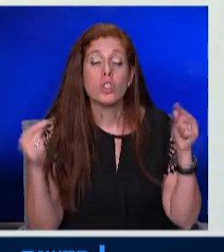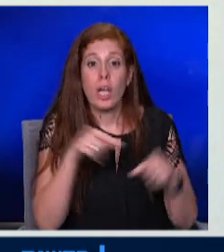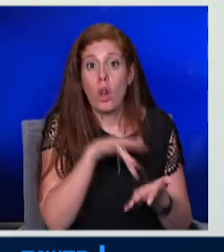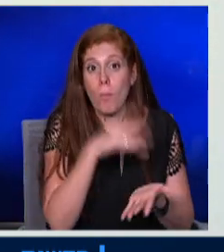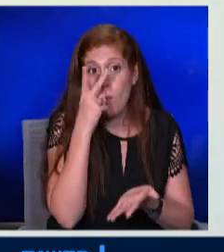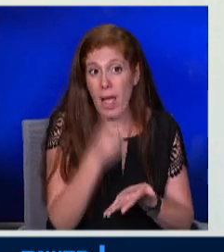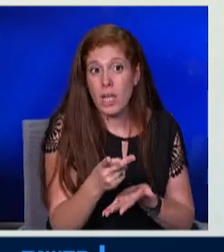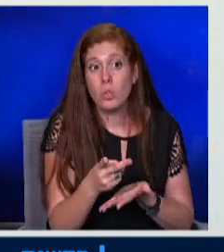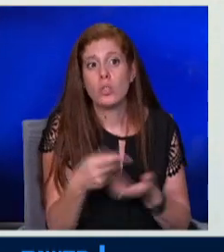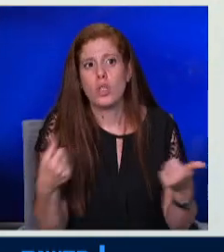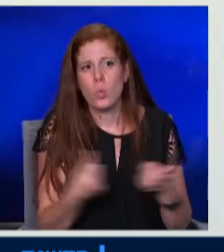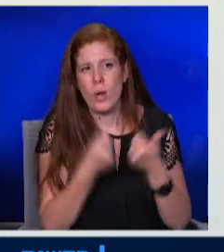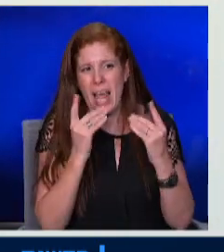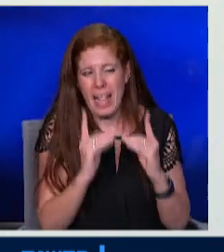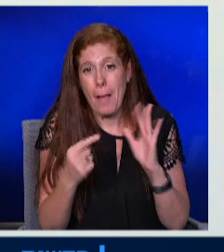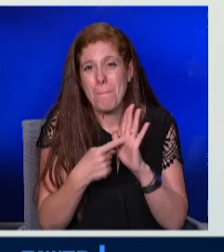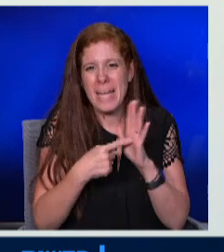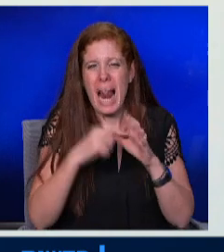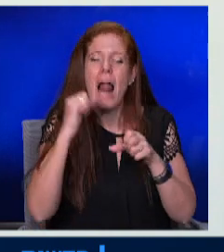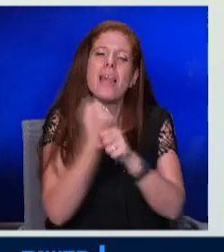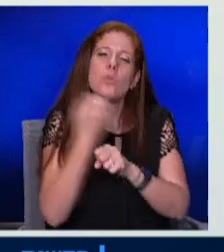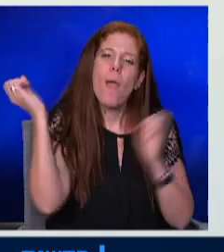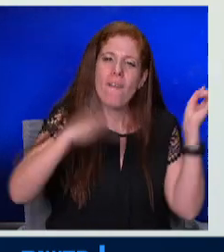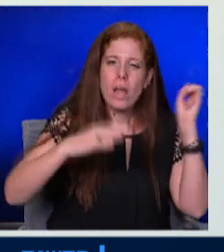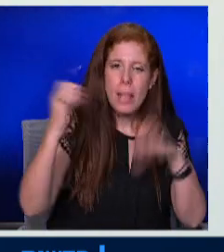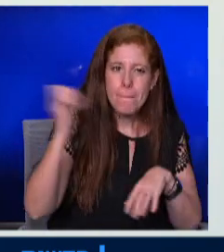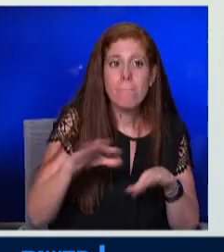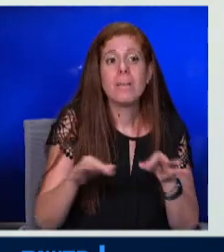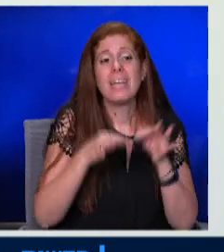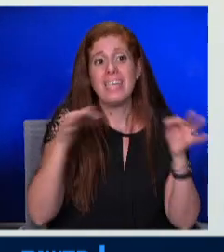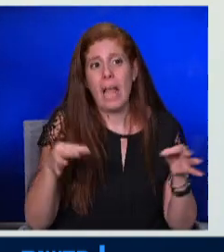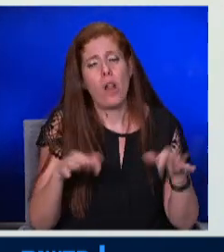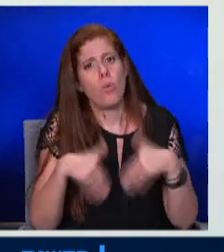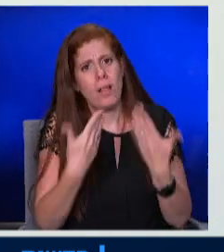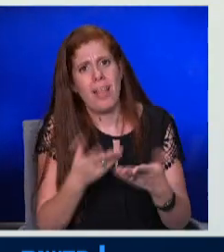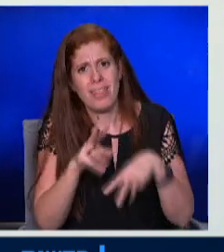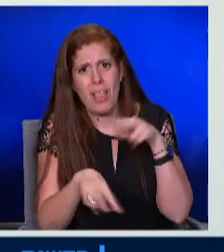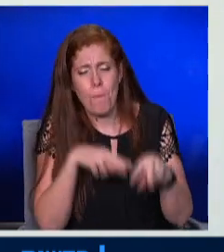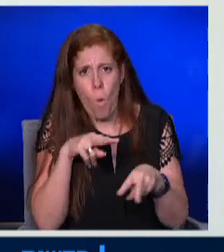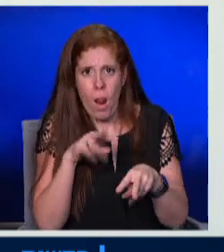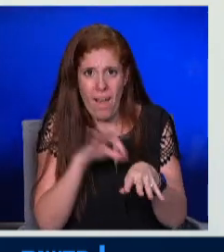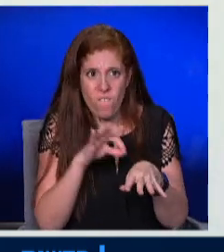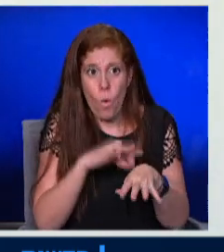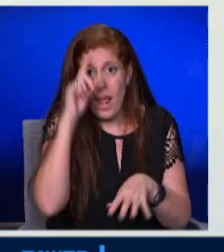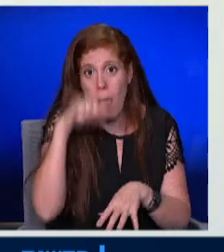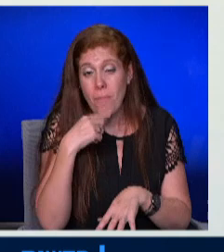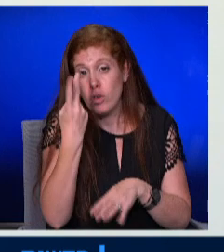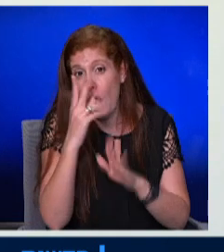דרכים כתוצאה מידוי אבנים, התחלנו להעניק טיפול רפואי ראשוני בשטח לאב ושני ילדיו שנפגעו